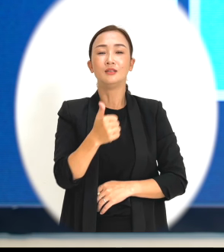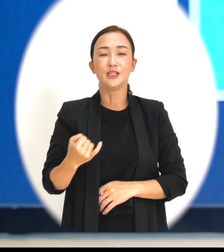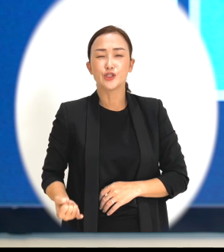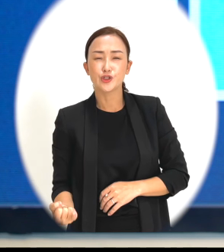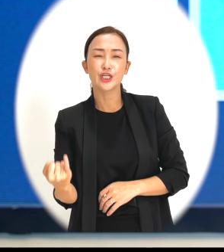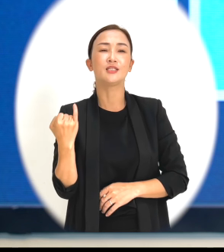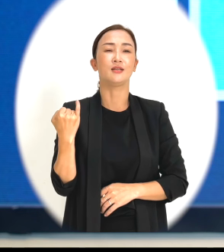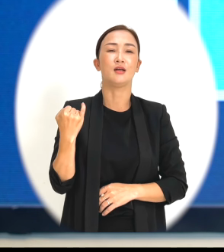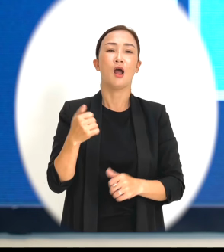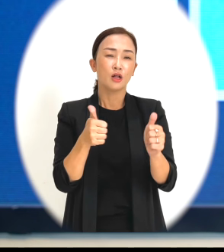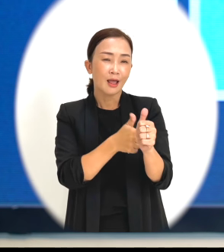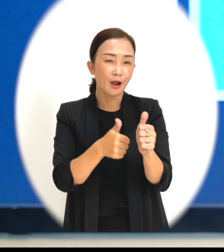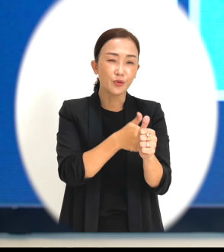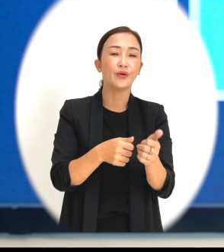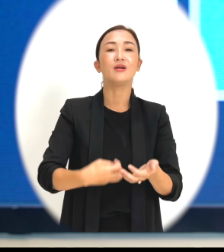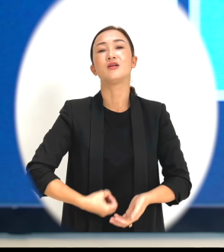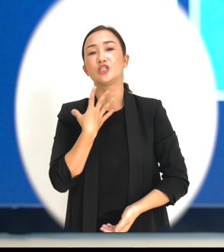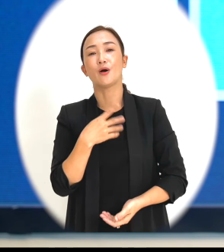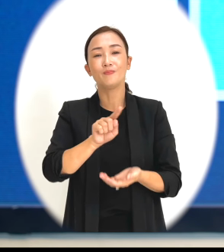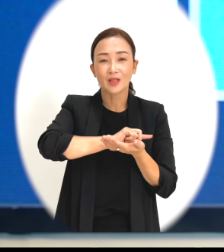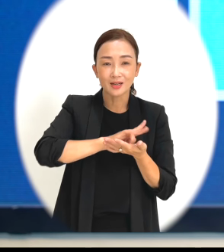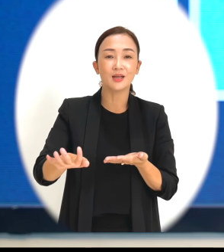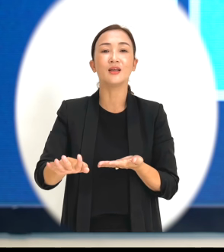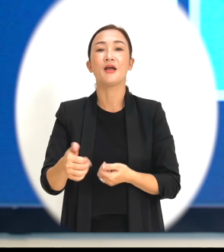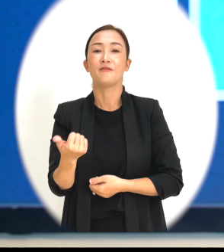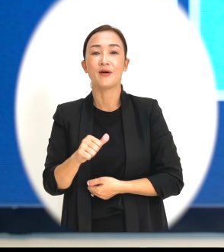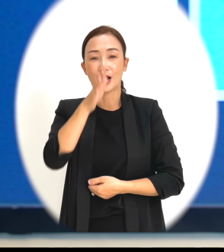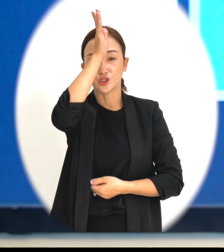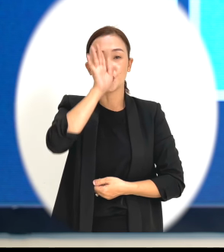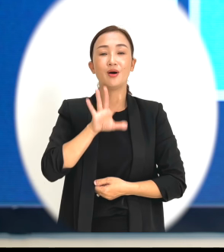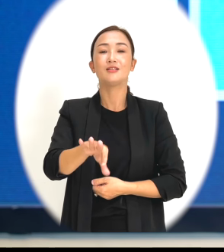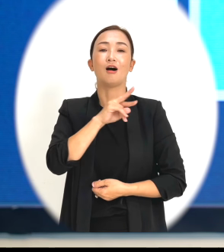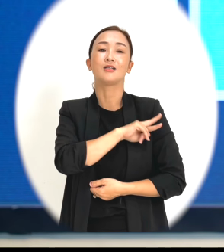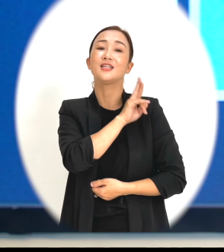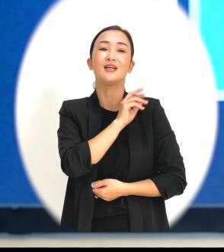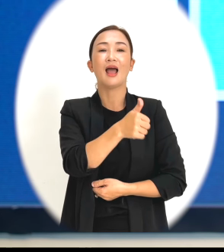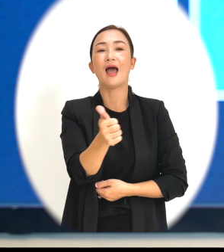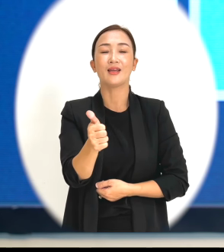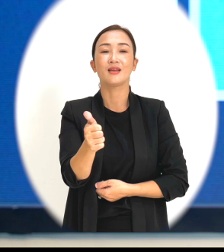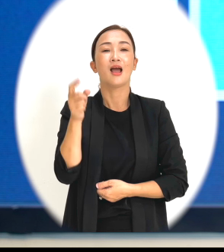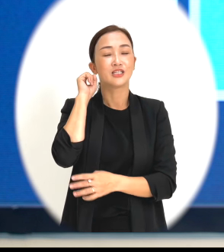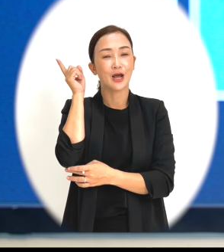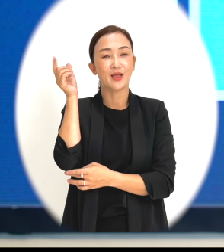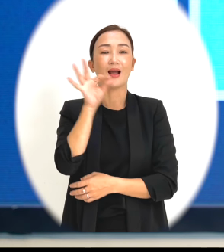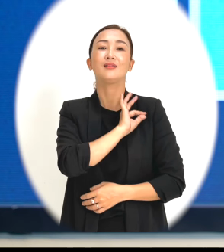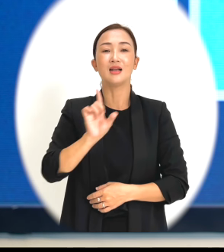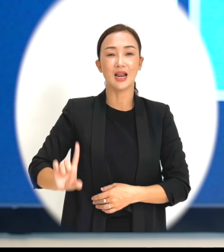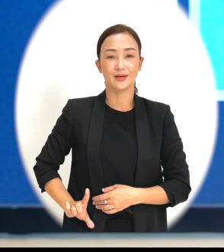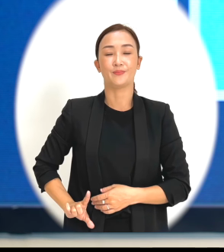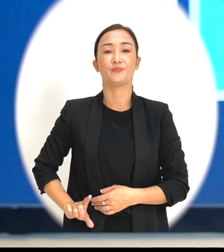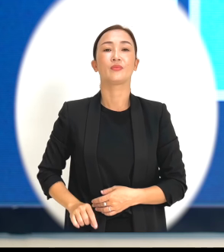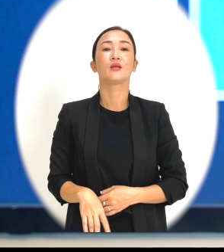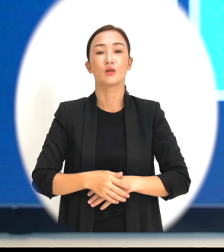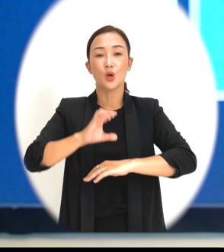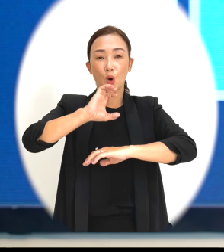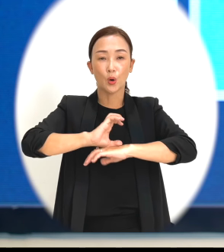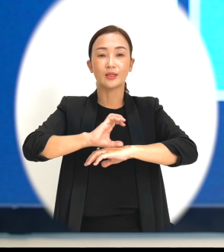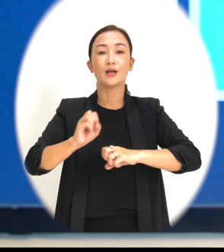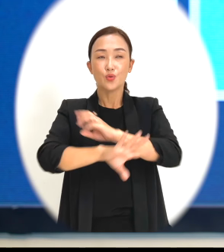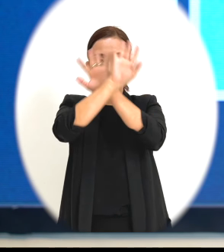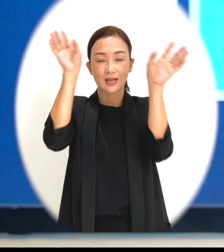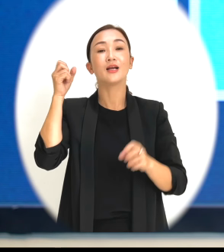kiên trì theo đuổi đời sống thánh khiết và biệt riêng những người Ngài chọn cho công tác rao giảng Tin Lành. Nguồn Sáng xác định sự